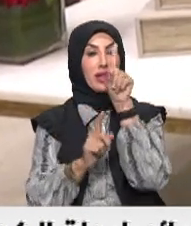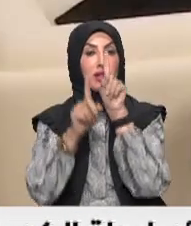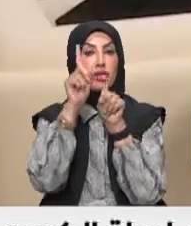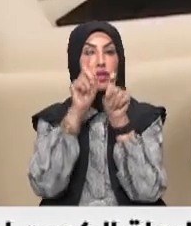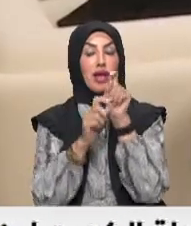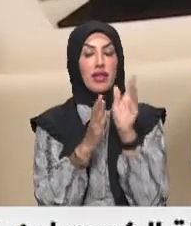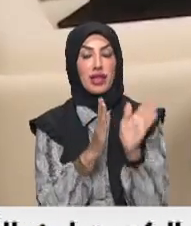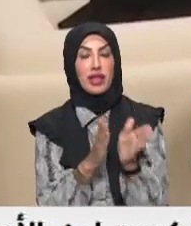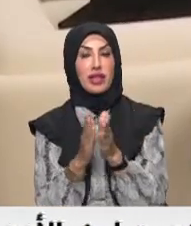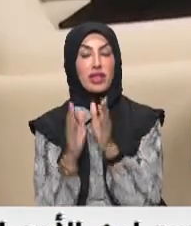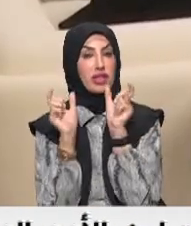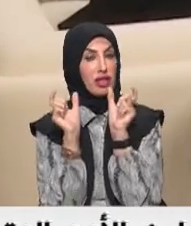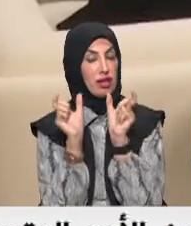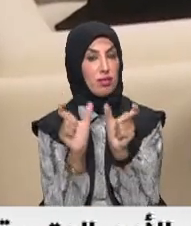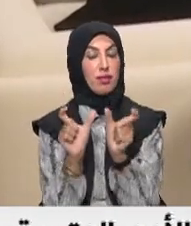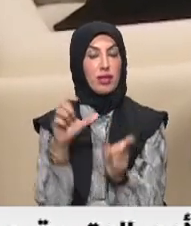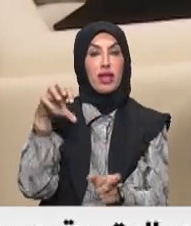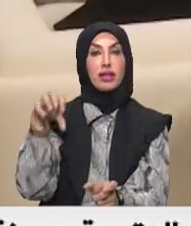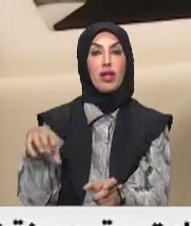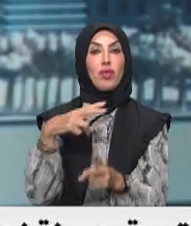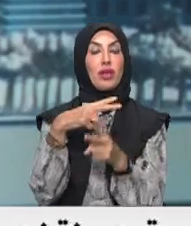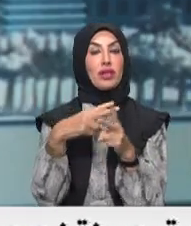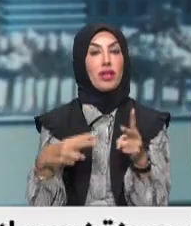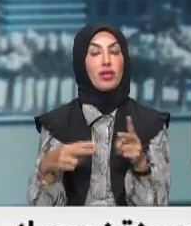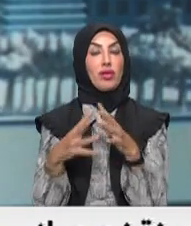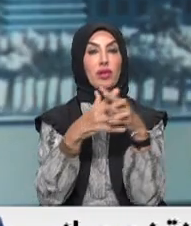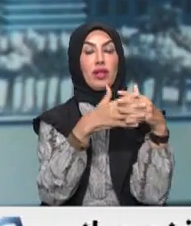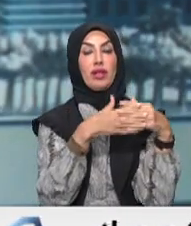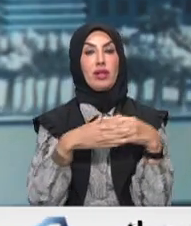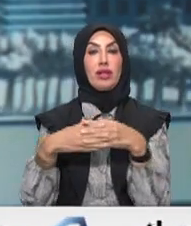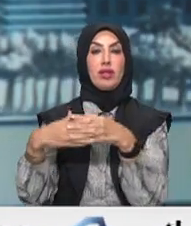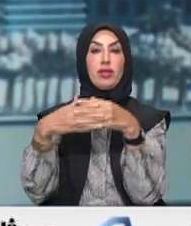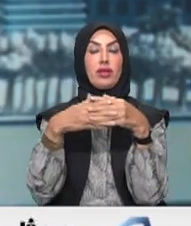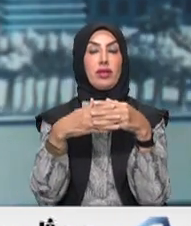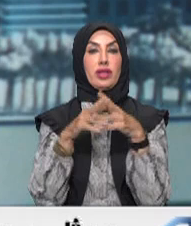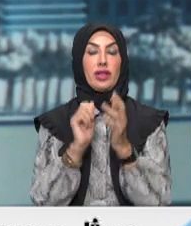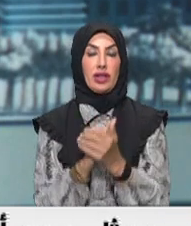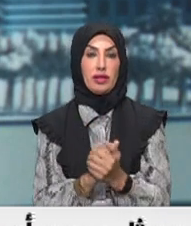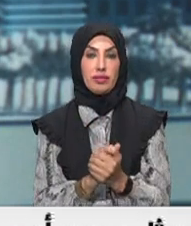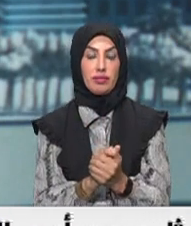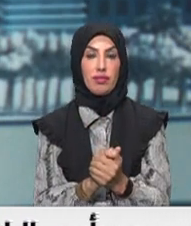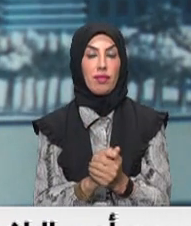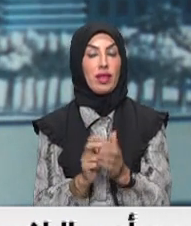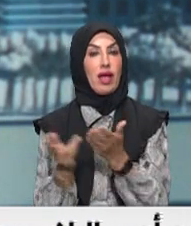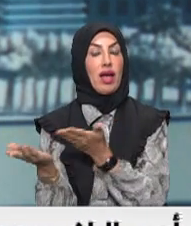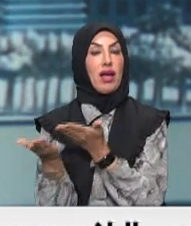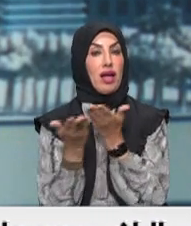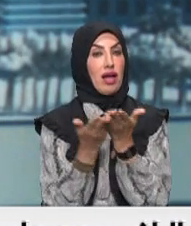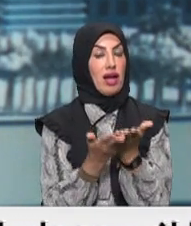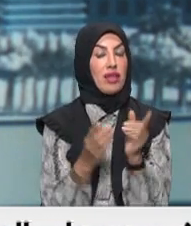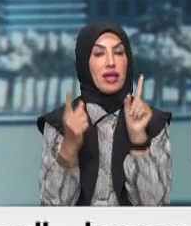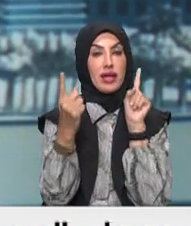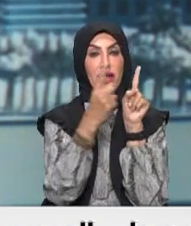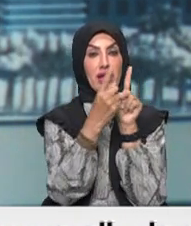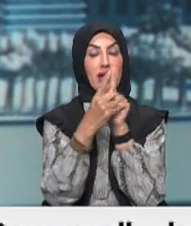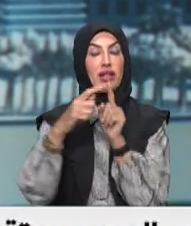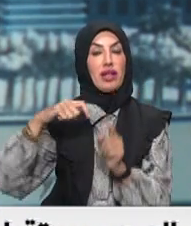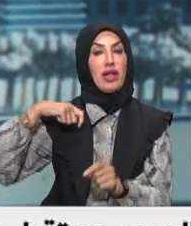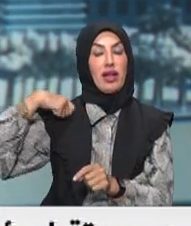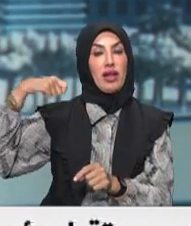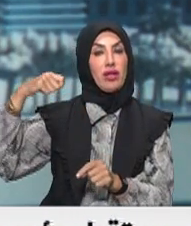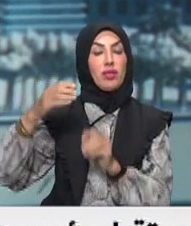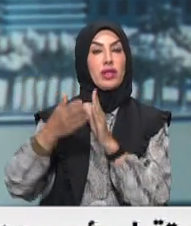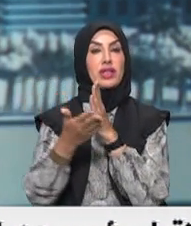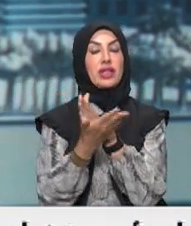التنسيق الامني بين دوله الكويت والولايات المتحده الامريكيه الصديقه حضر اللقاء وزير الخارجيه